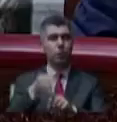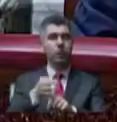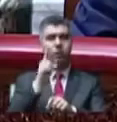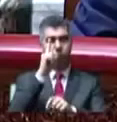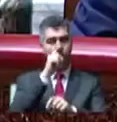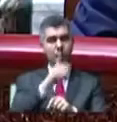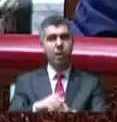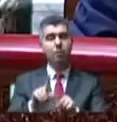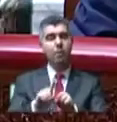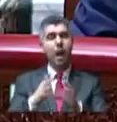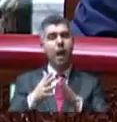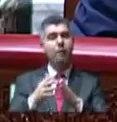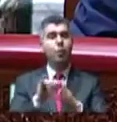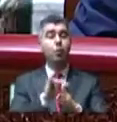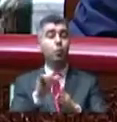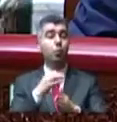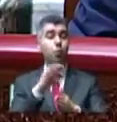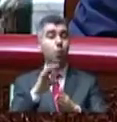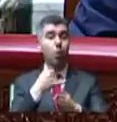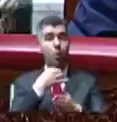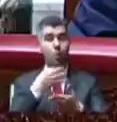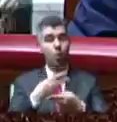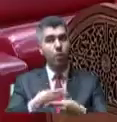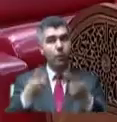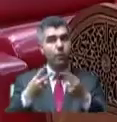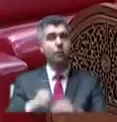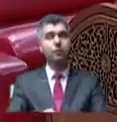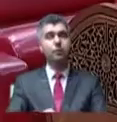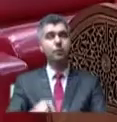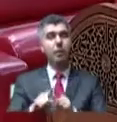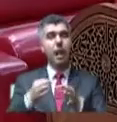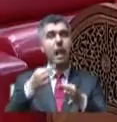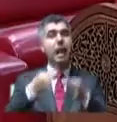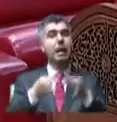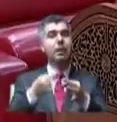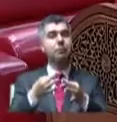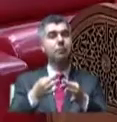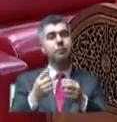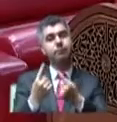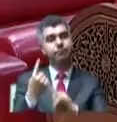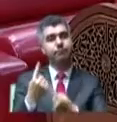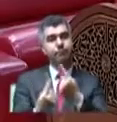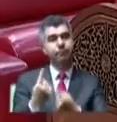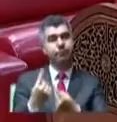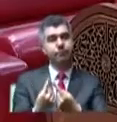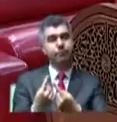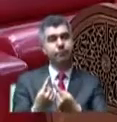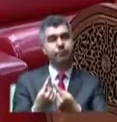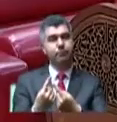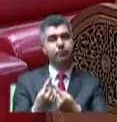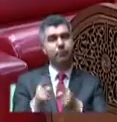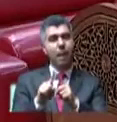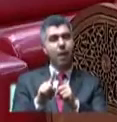اش اللي خايف هنايا وخاصني نقولها للمغاربه مباشره؟ خايف على الحليب الان. علاش؟ ماشي حيك